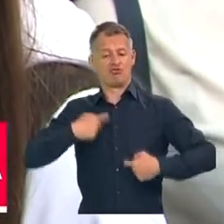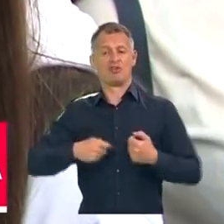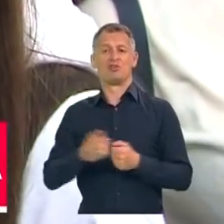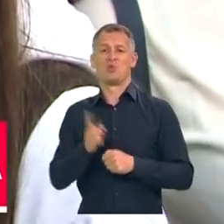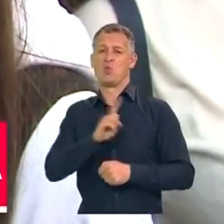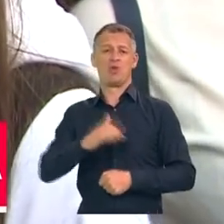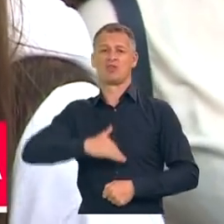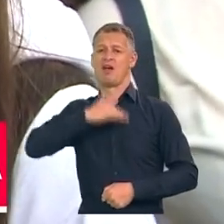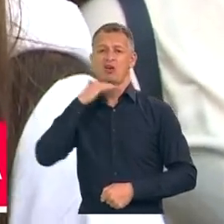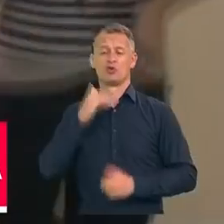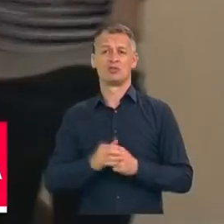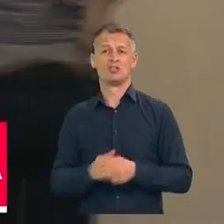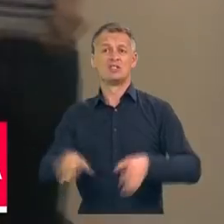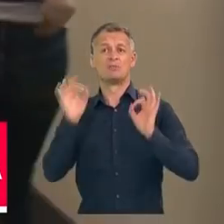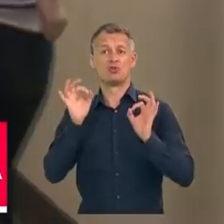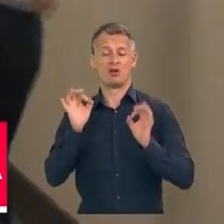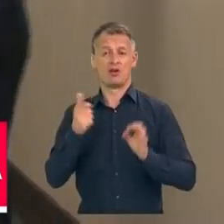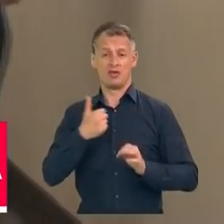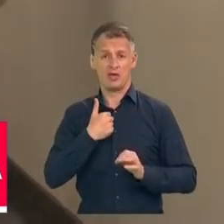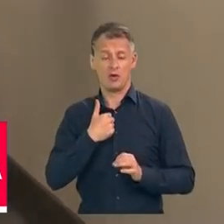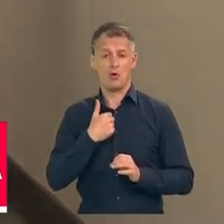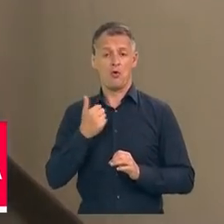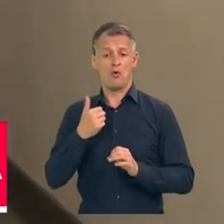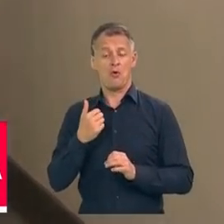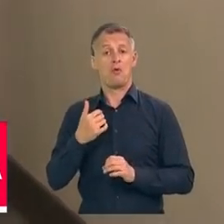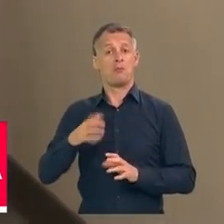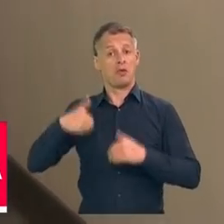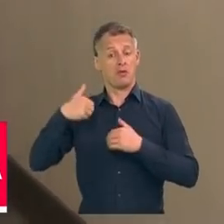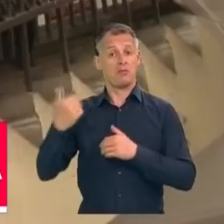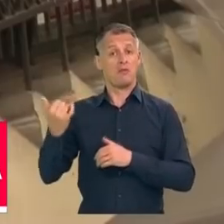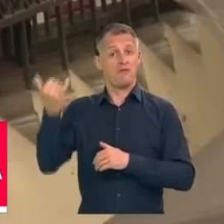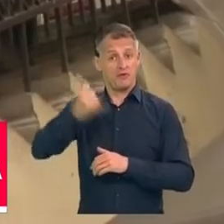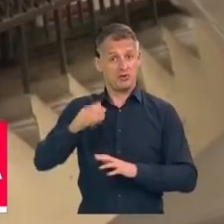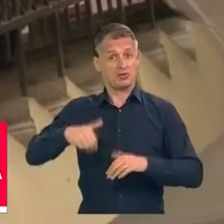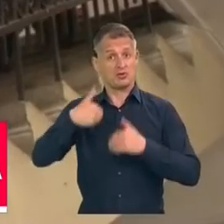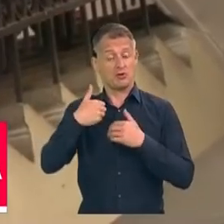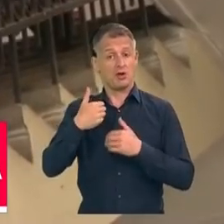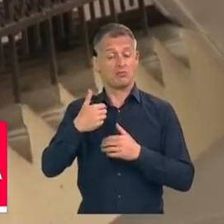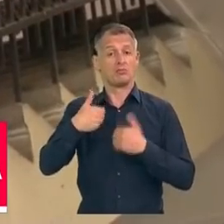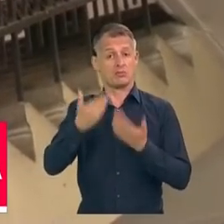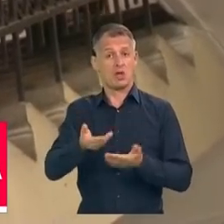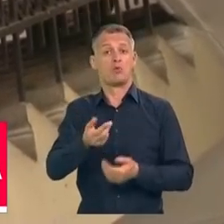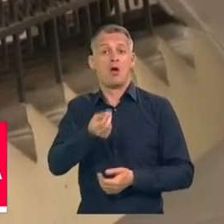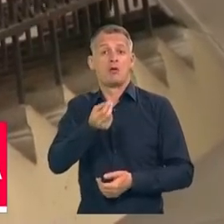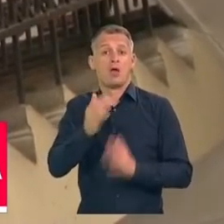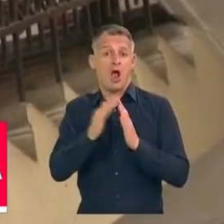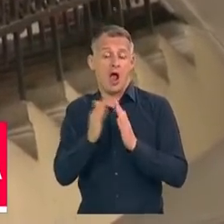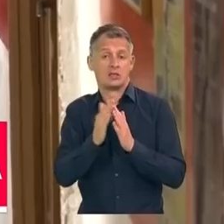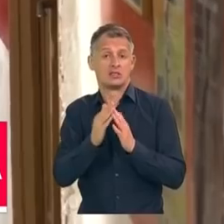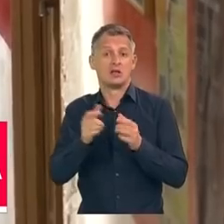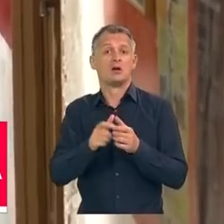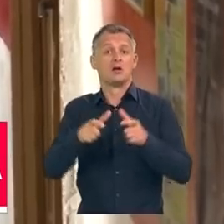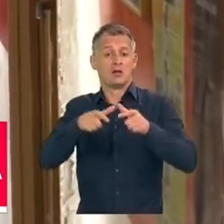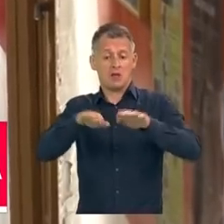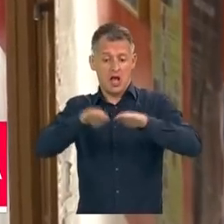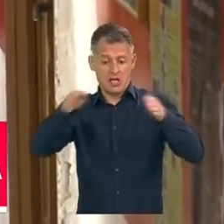de ajuns, mai ales că eu personal îmi aduc de acasă în caserole și este greu de transportat. De multe ori mi s-a vărsat în